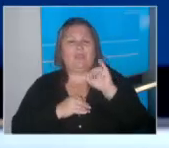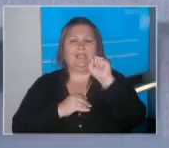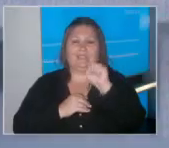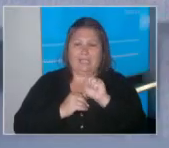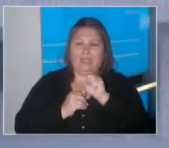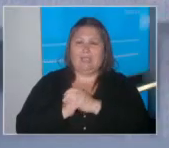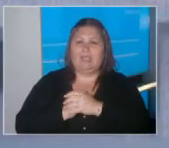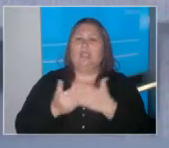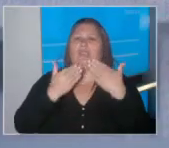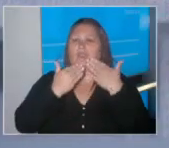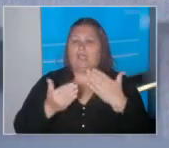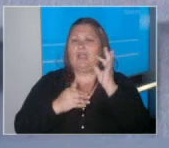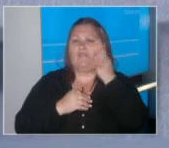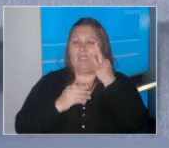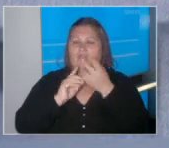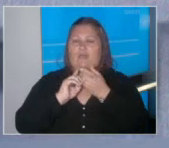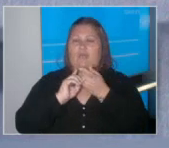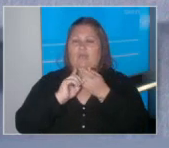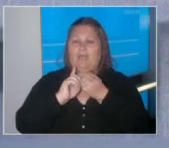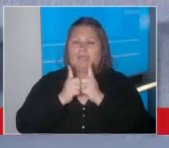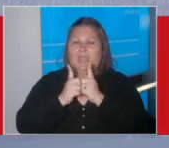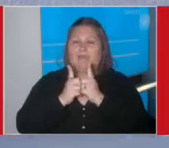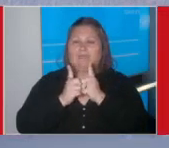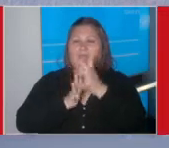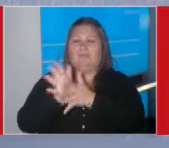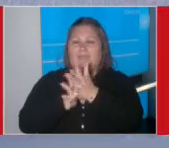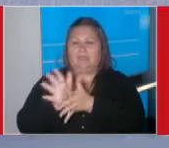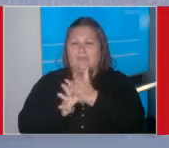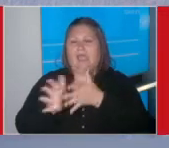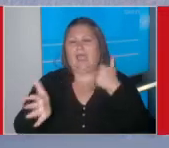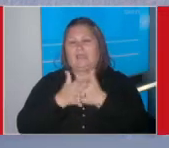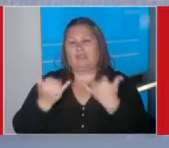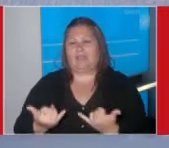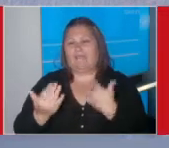סגב. תודה לפייגי טרופיאנסקי, שליוותה אותנו בשפת הסימנים. עד כאן